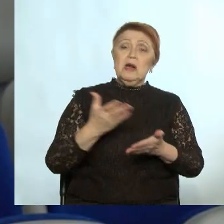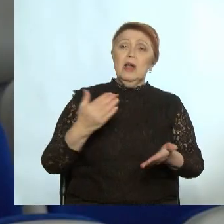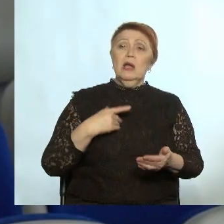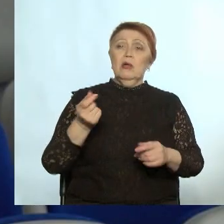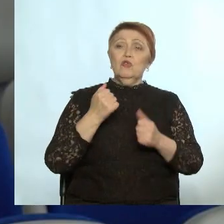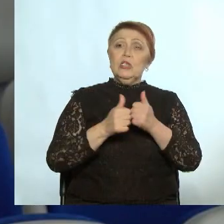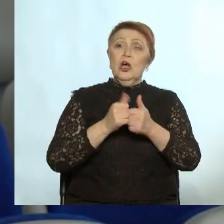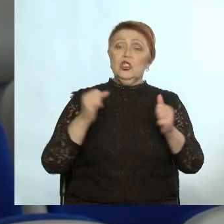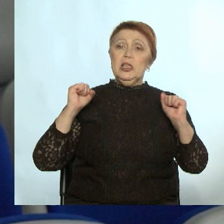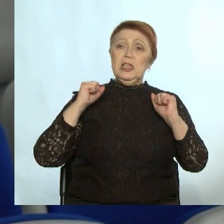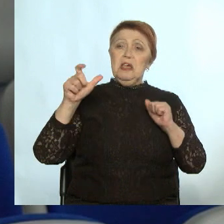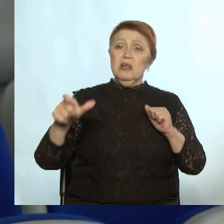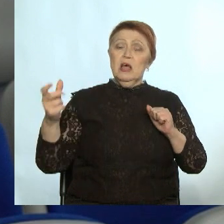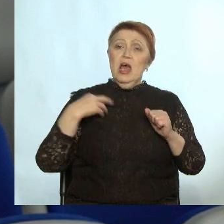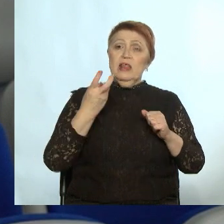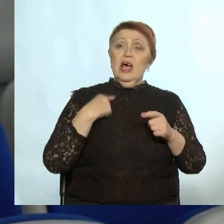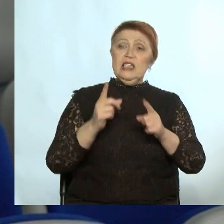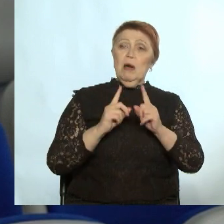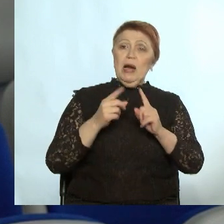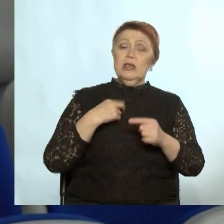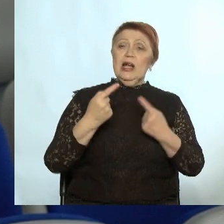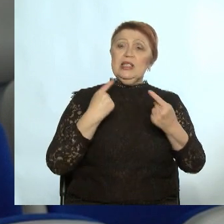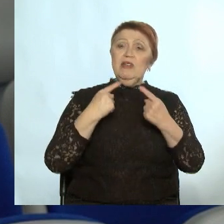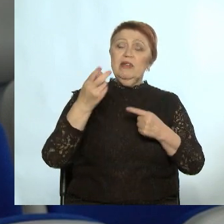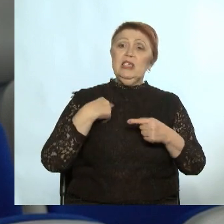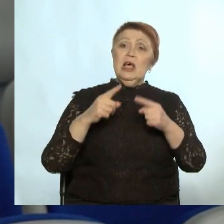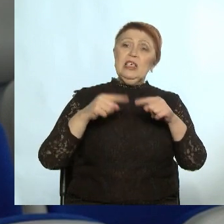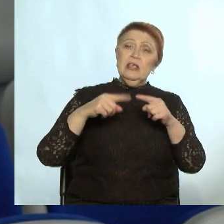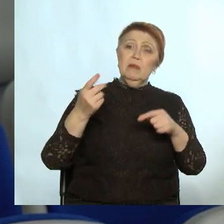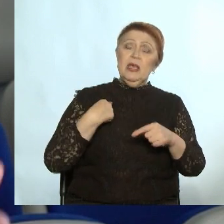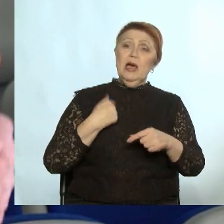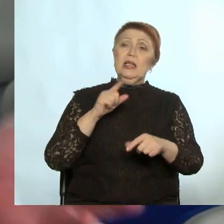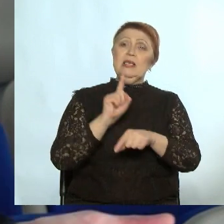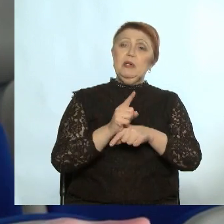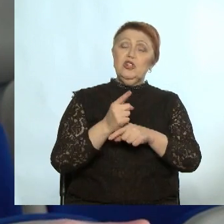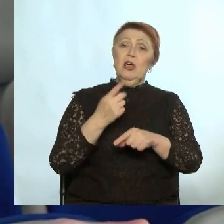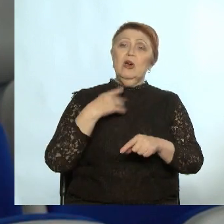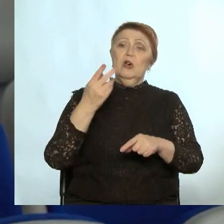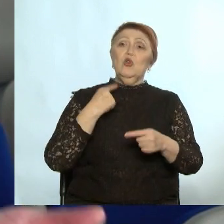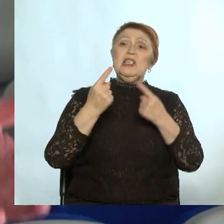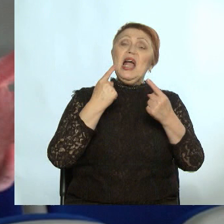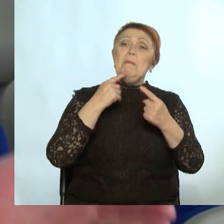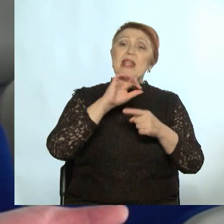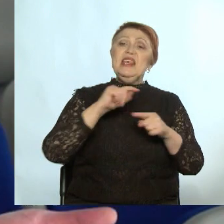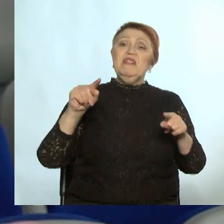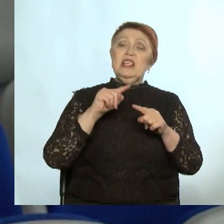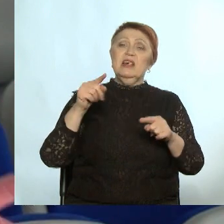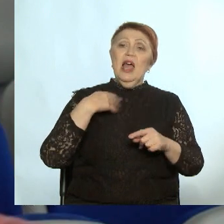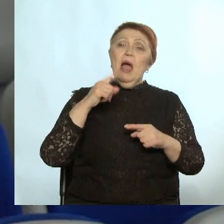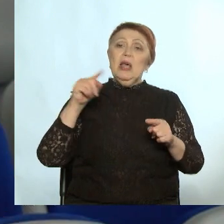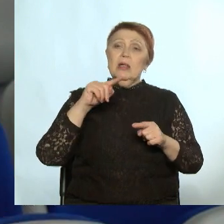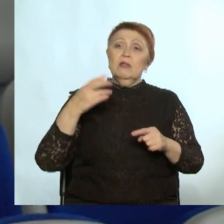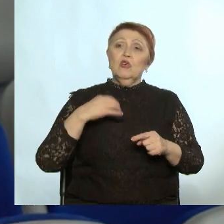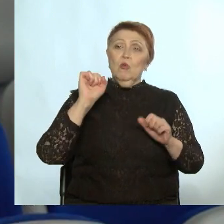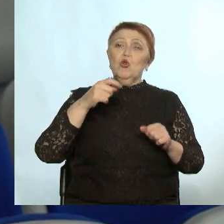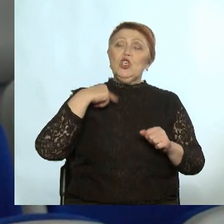на собрании рассказывает, разговаривает с родителями. То есть я запрещаю родителям комментировать игру на трибуне. То есть вы можете сидеть и кричать